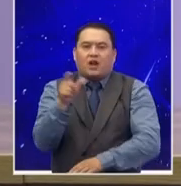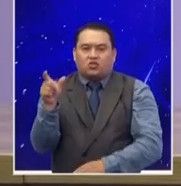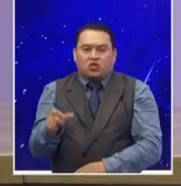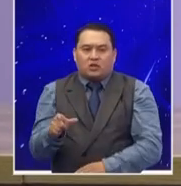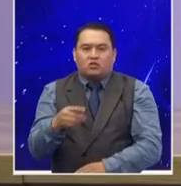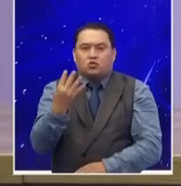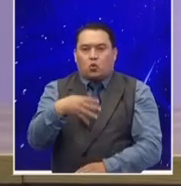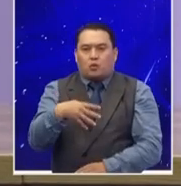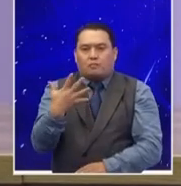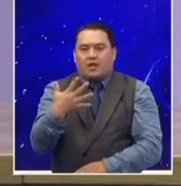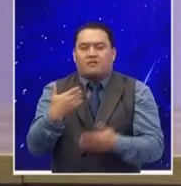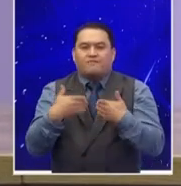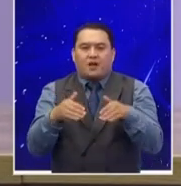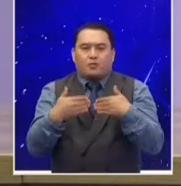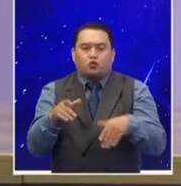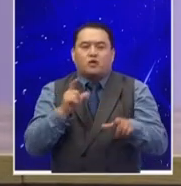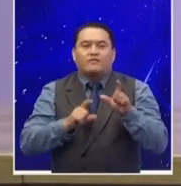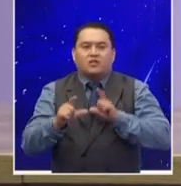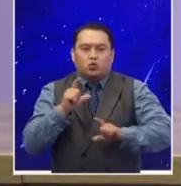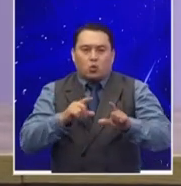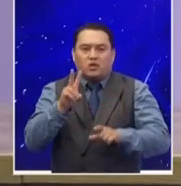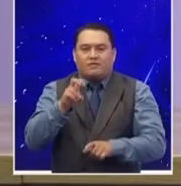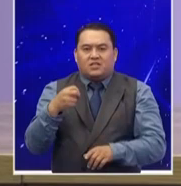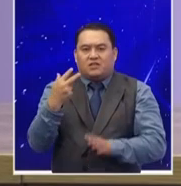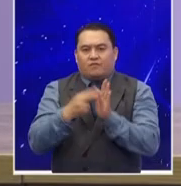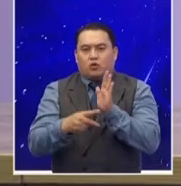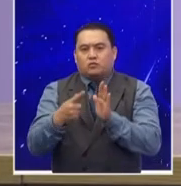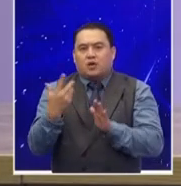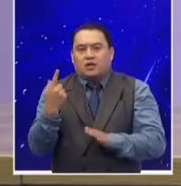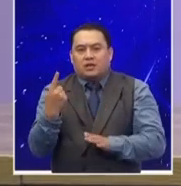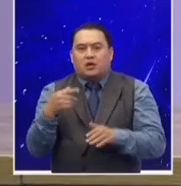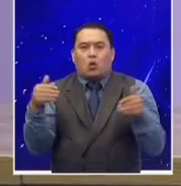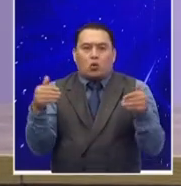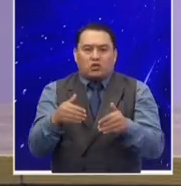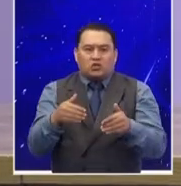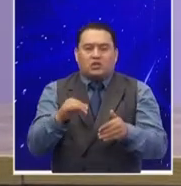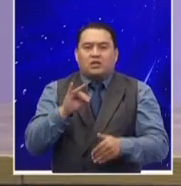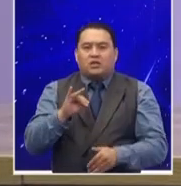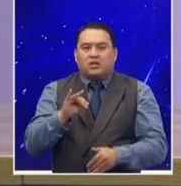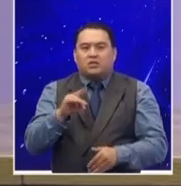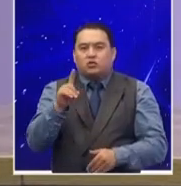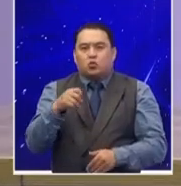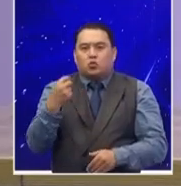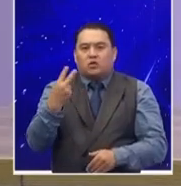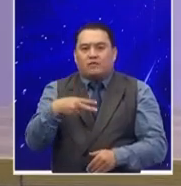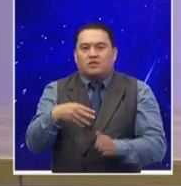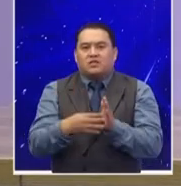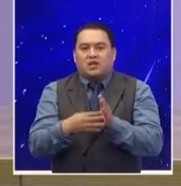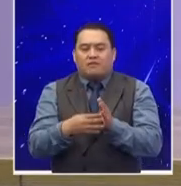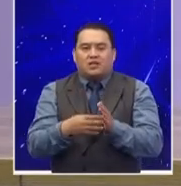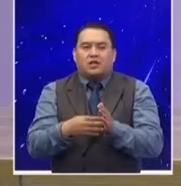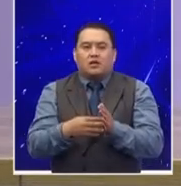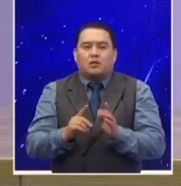Также 45 выпускников вузов, 281 выпускников колледжей и 129 резидентов